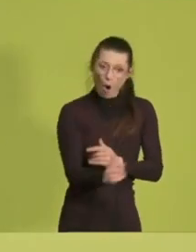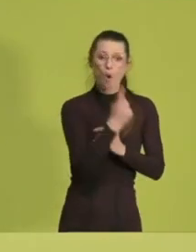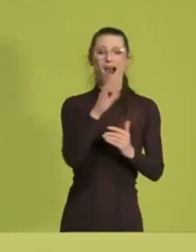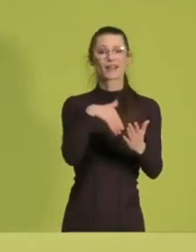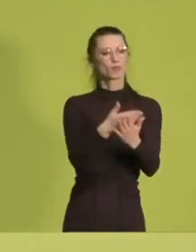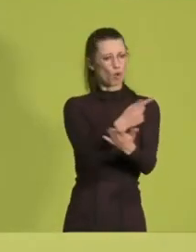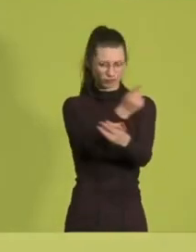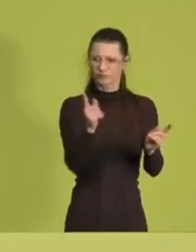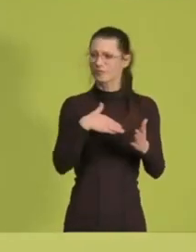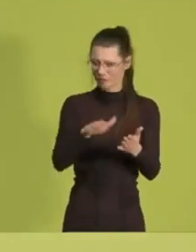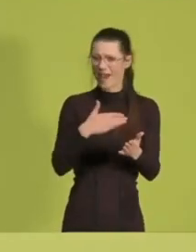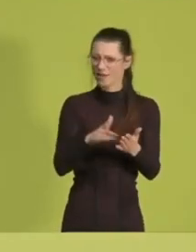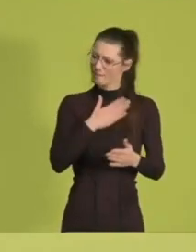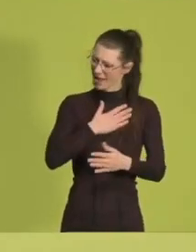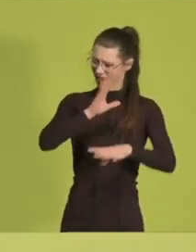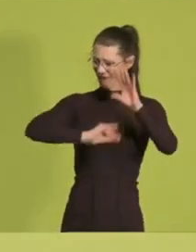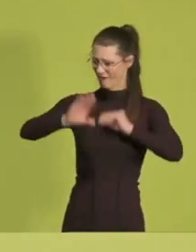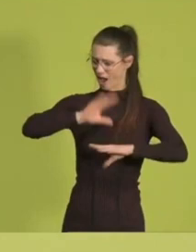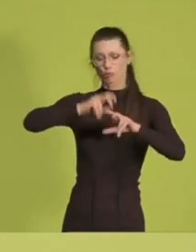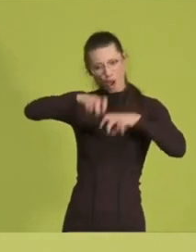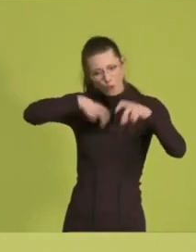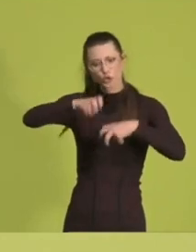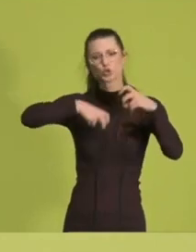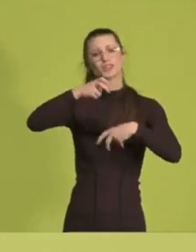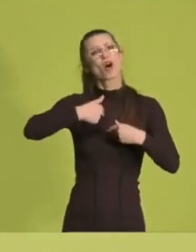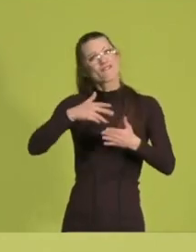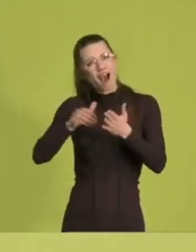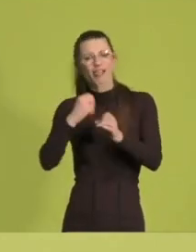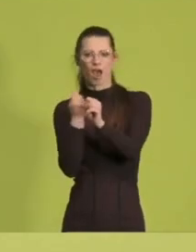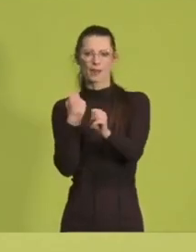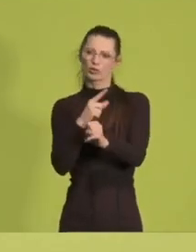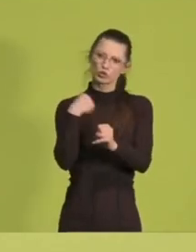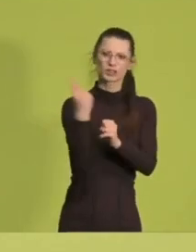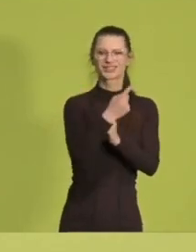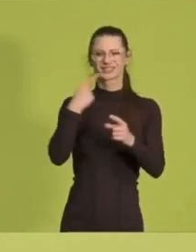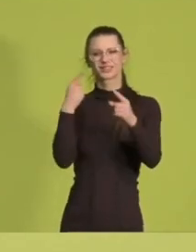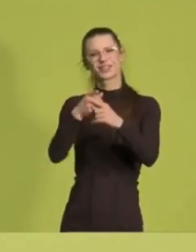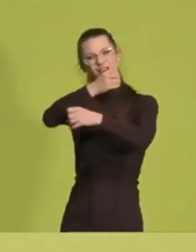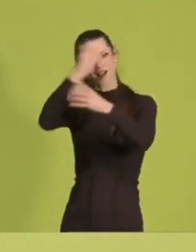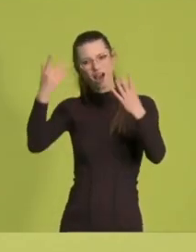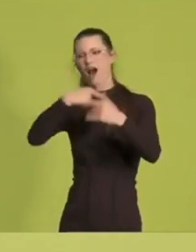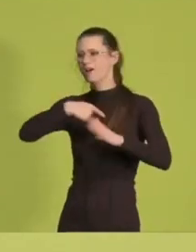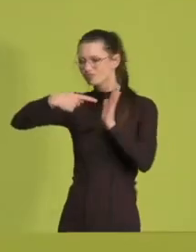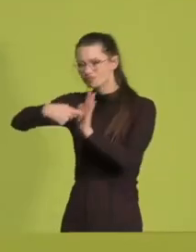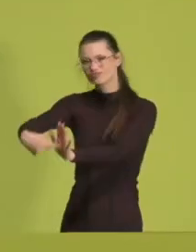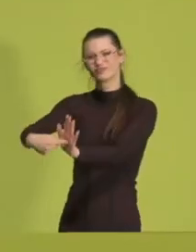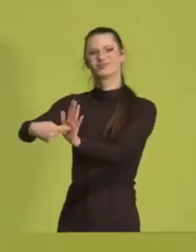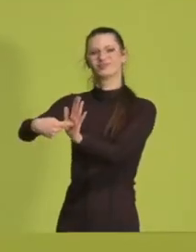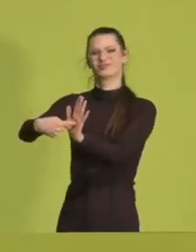weiterhin all meine Erfahrungen zu nutzen und daran zu arbeiten, dass unsere Ziele klar und hörbar in